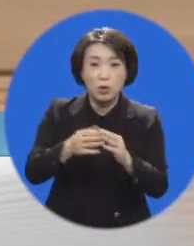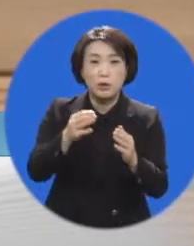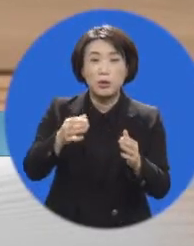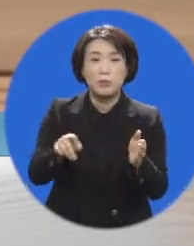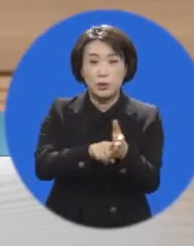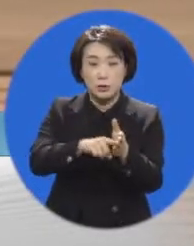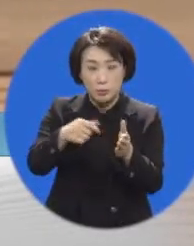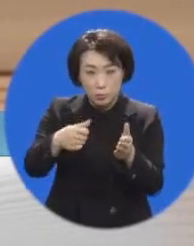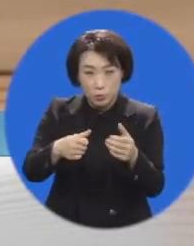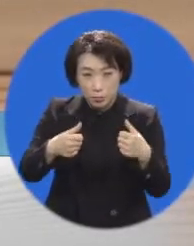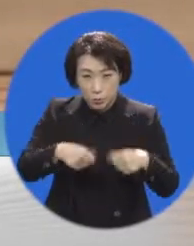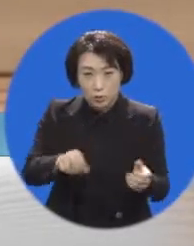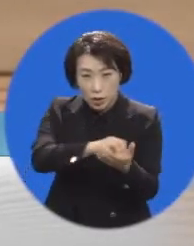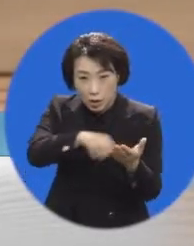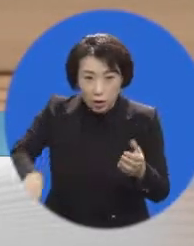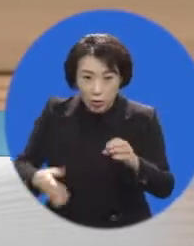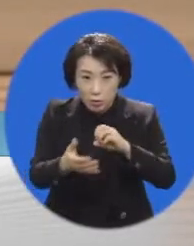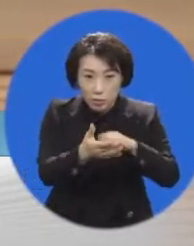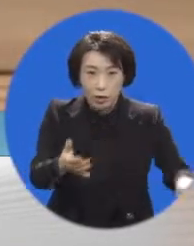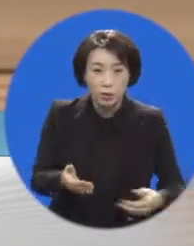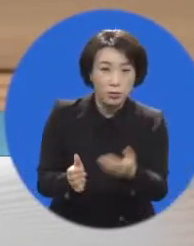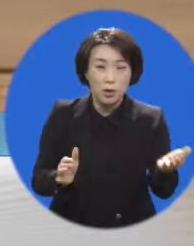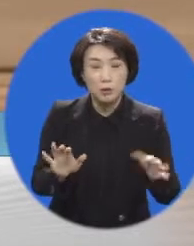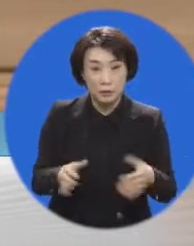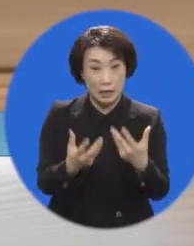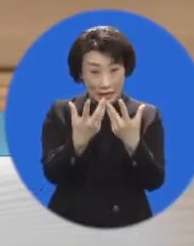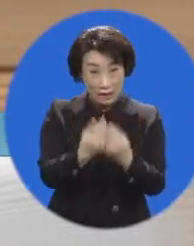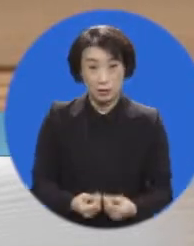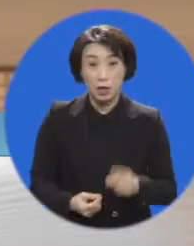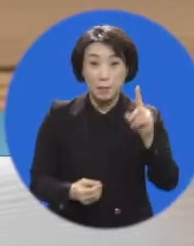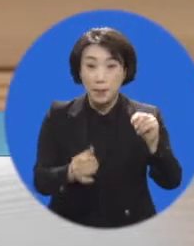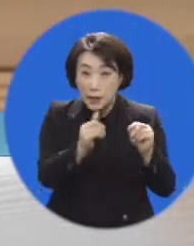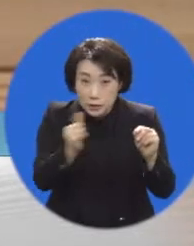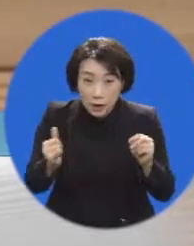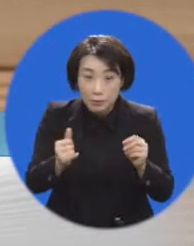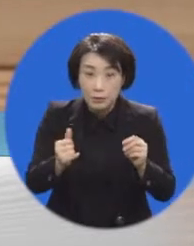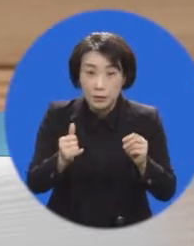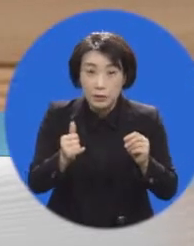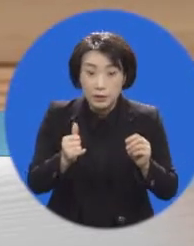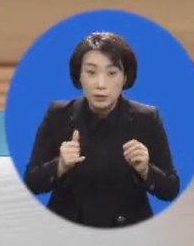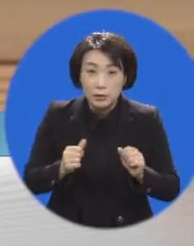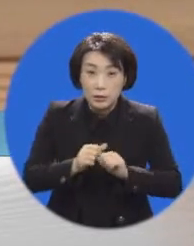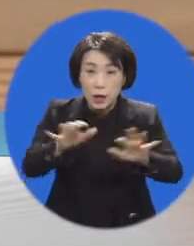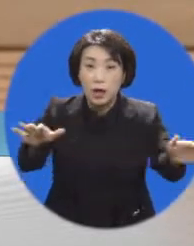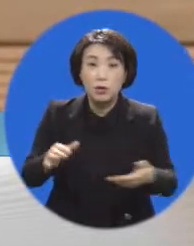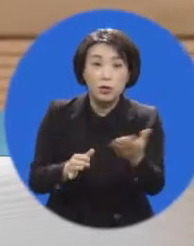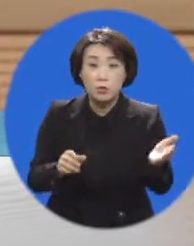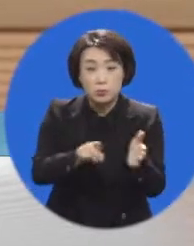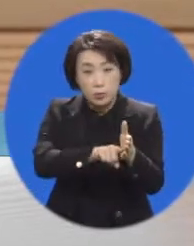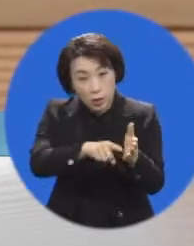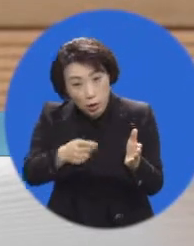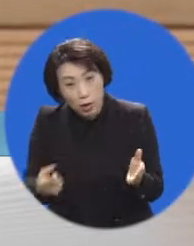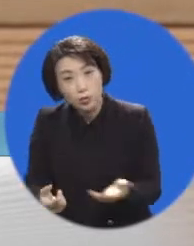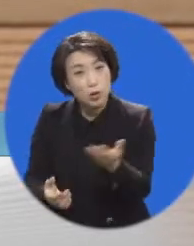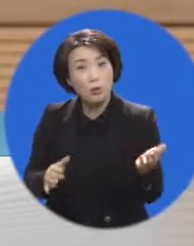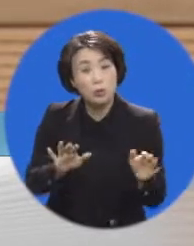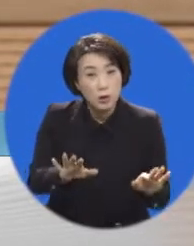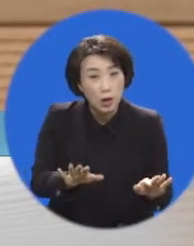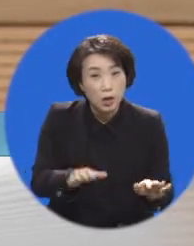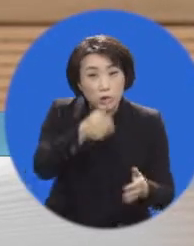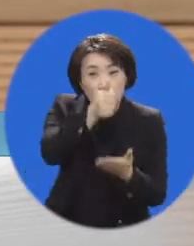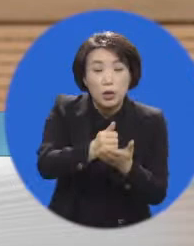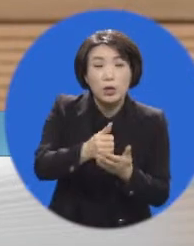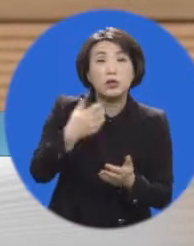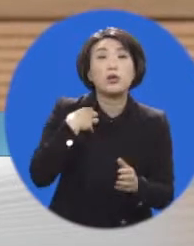사람이 만 명이 나갔다면 그 죄관은 내보낸